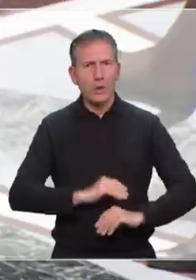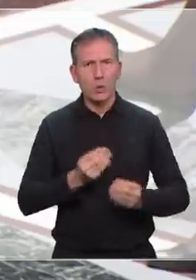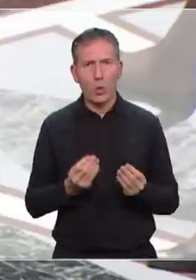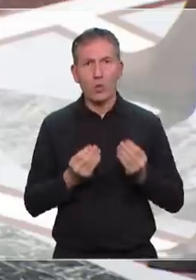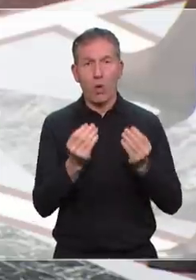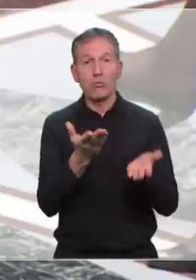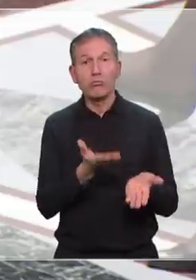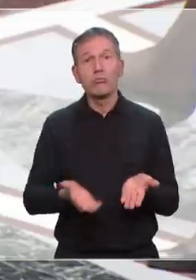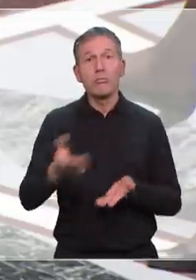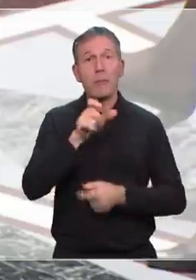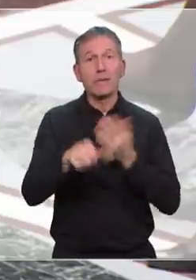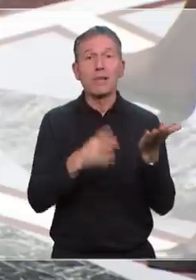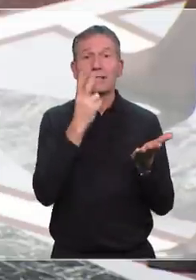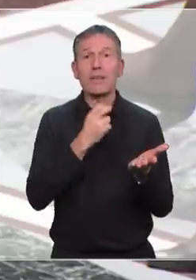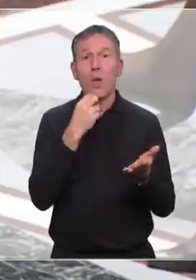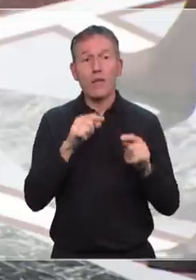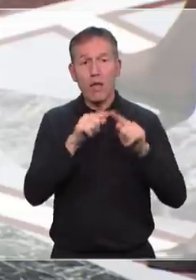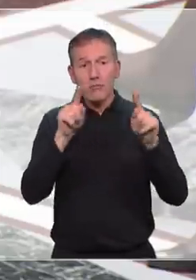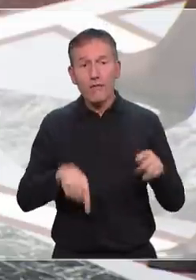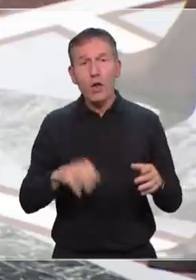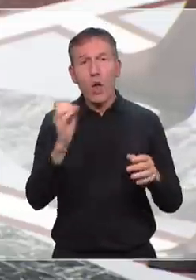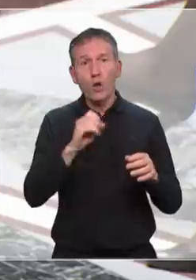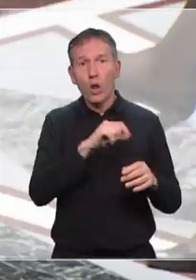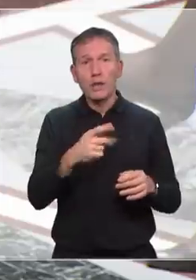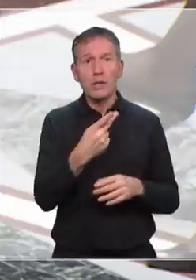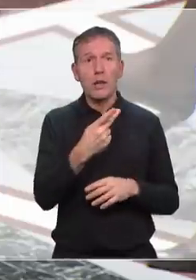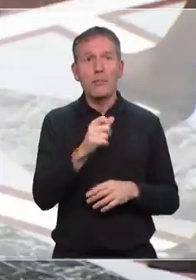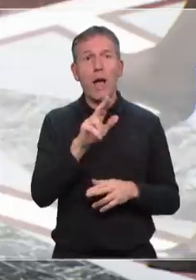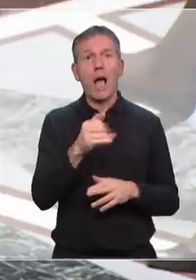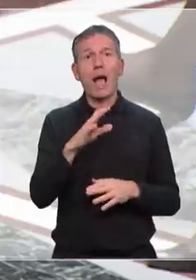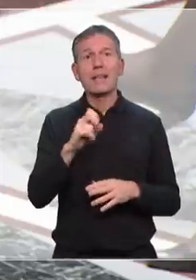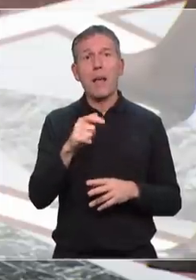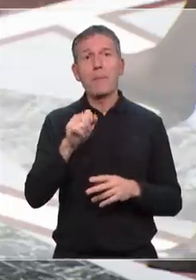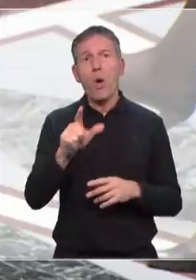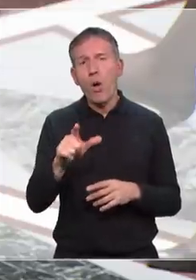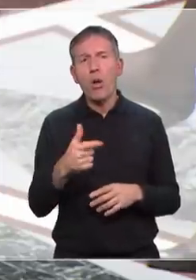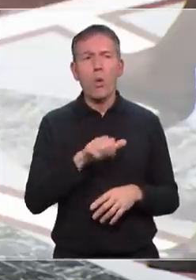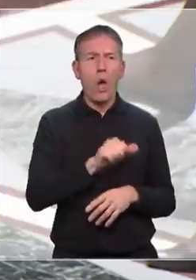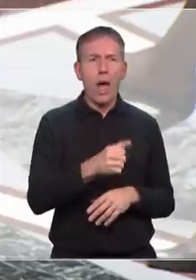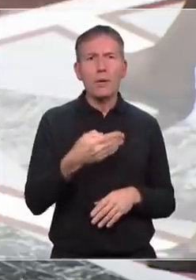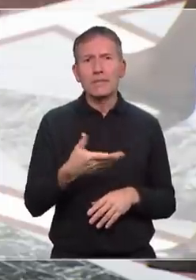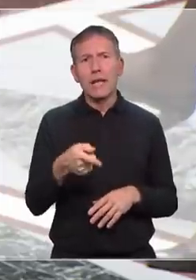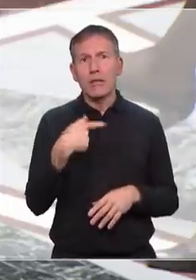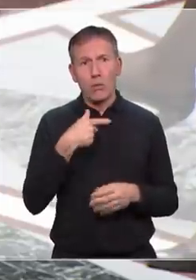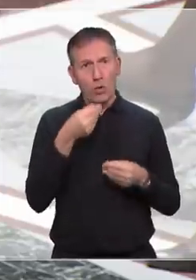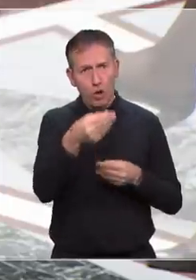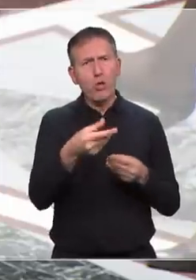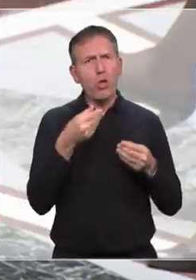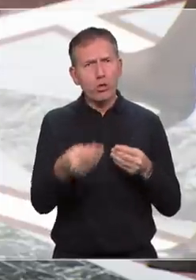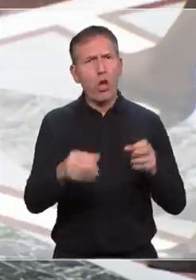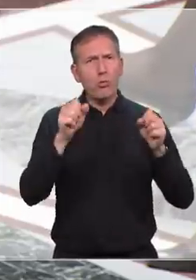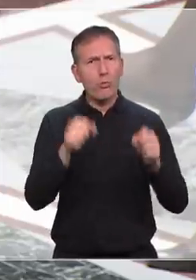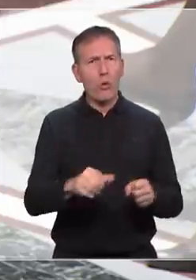nos concitoyens qui se voient prescrire du paracétamol ou de l'amoxicilline se voient délivrer du paracétamol ou